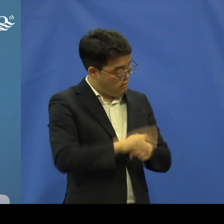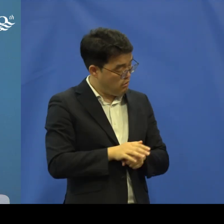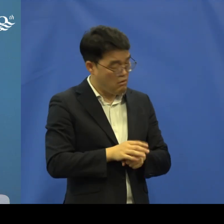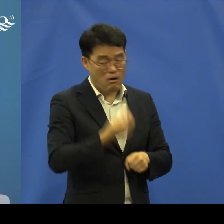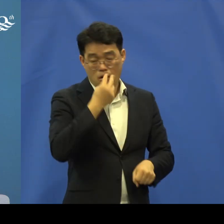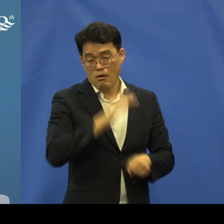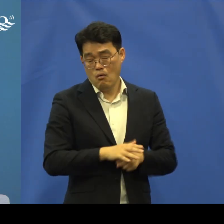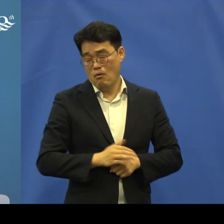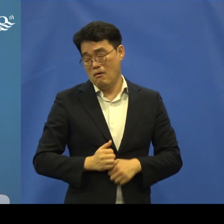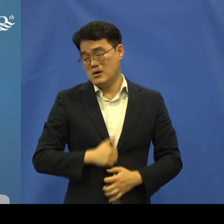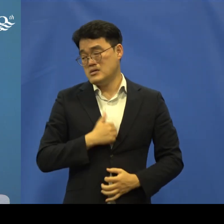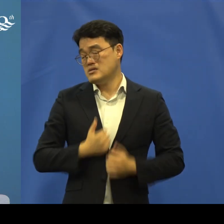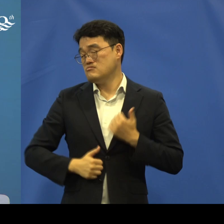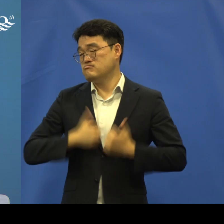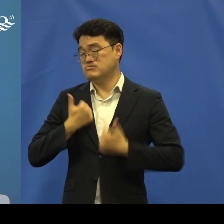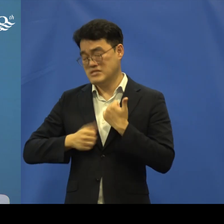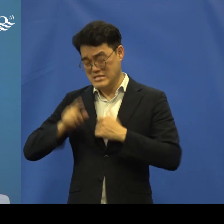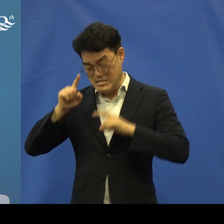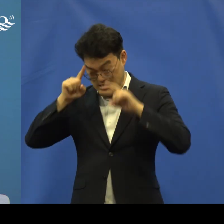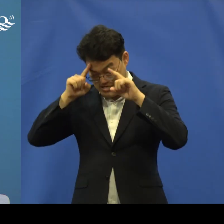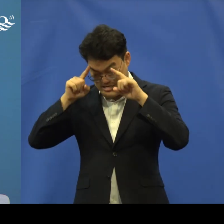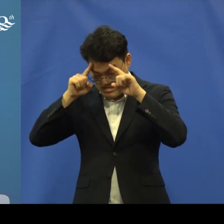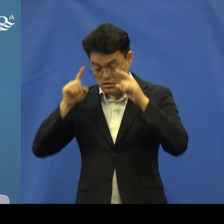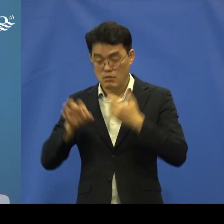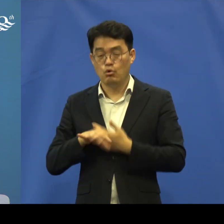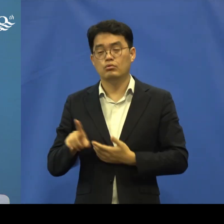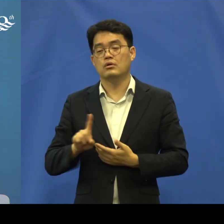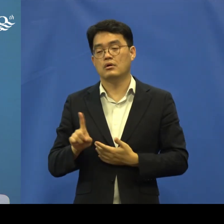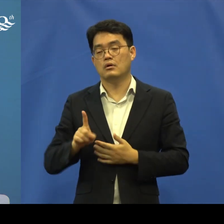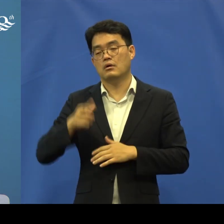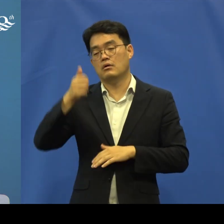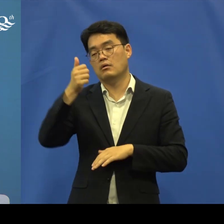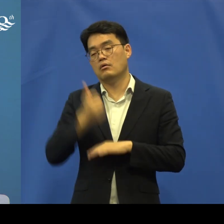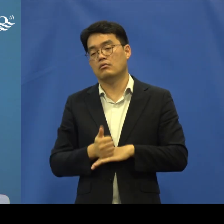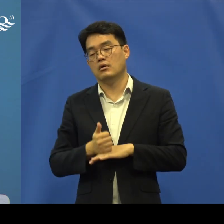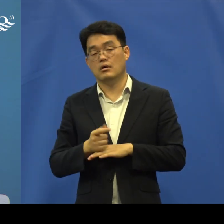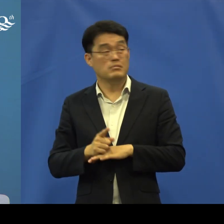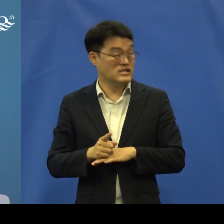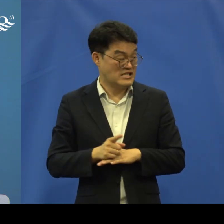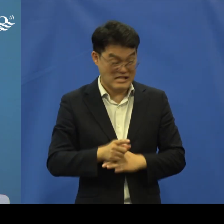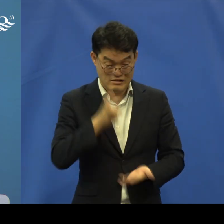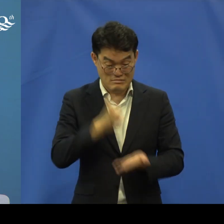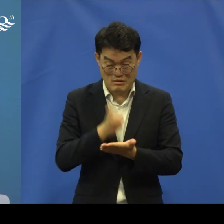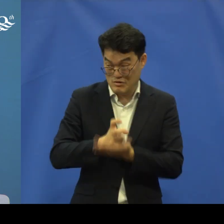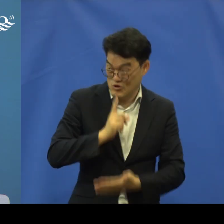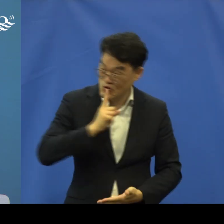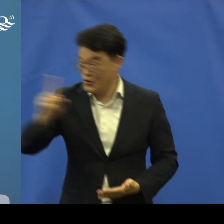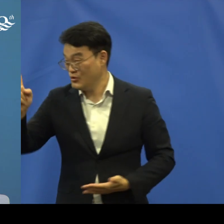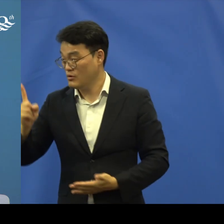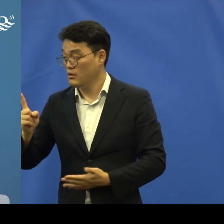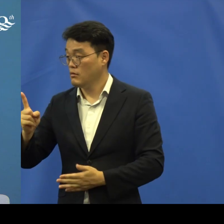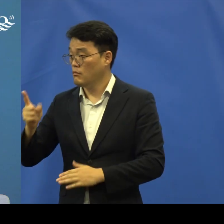거예요. 법정으로도 가는데 나중에는 법정에서도 지고 이럴 때 여러분 살겠어요, 여러분?